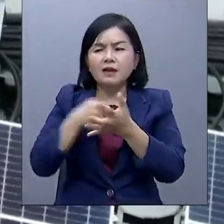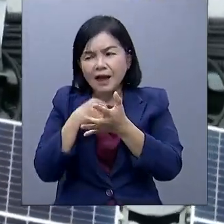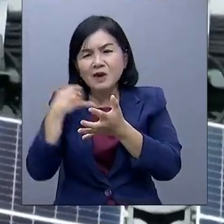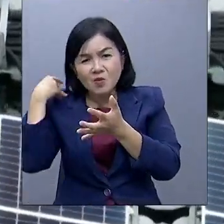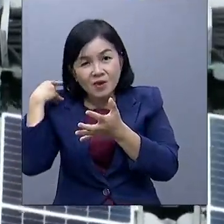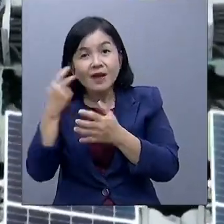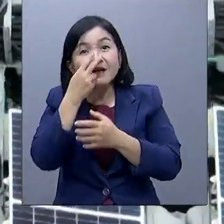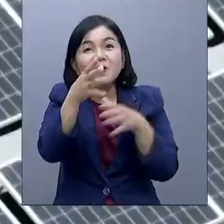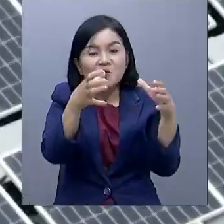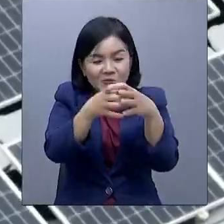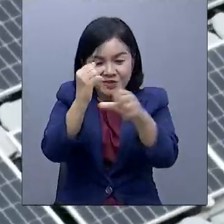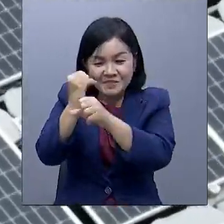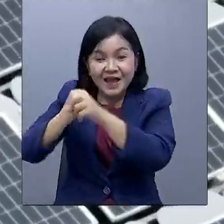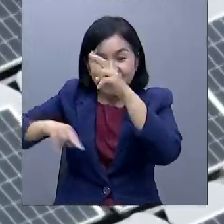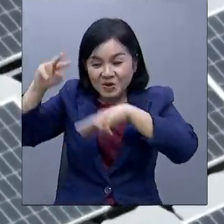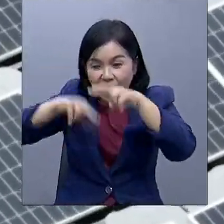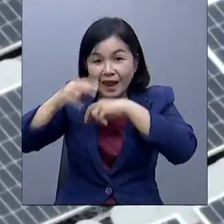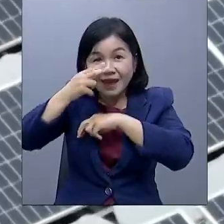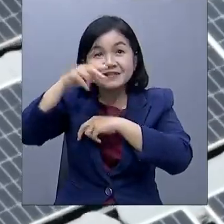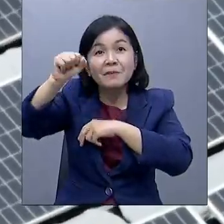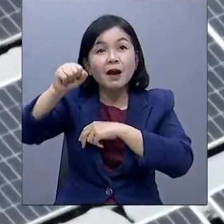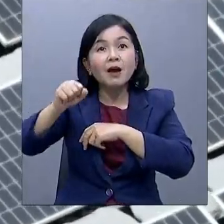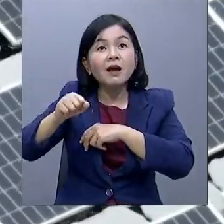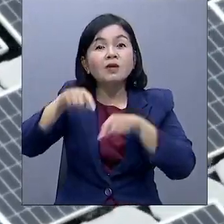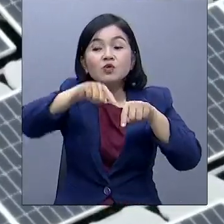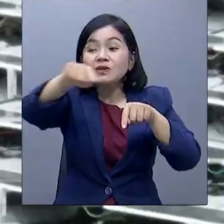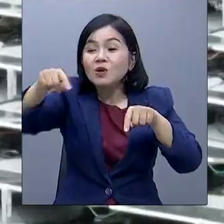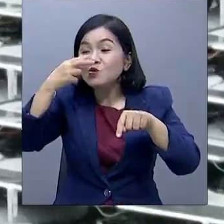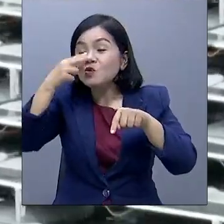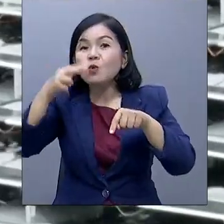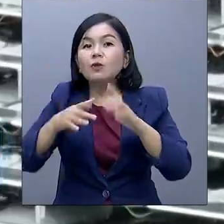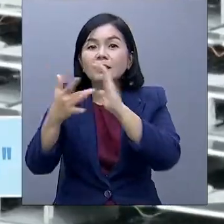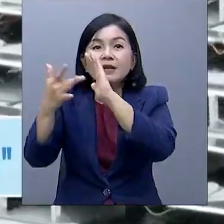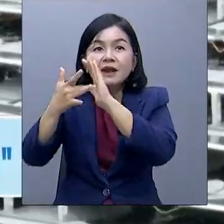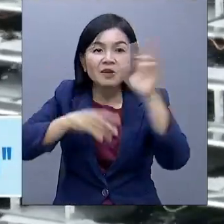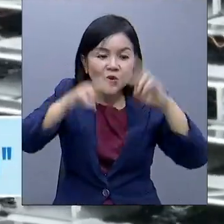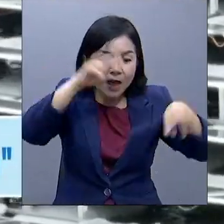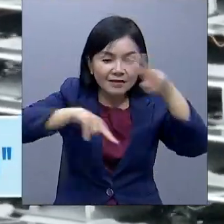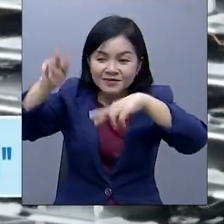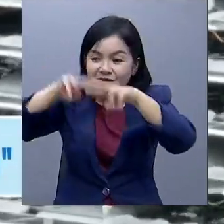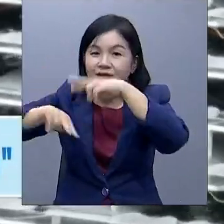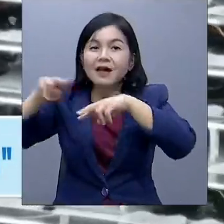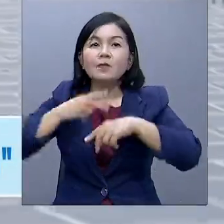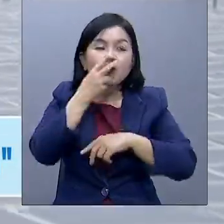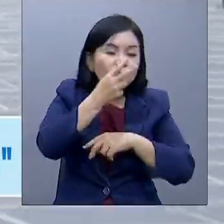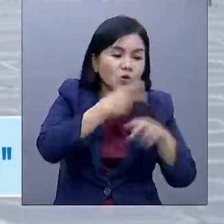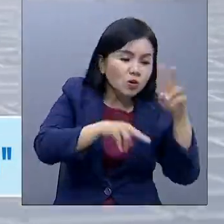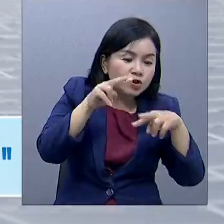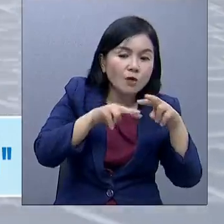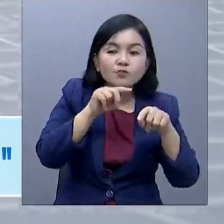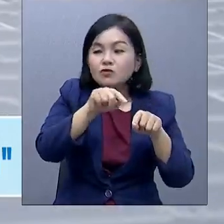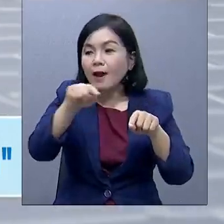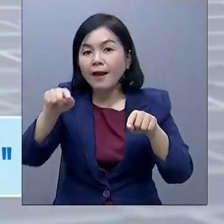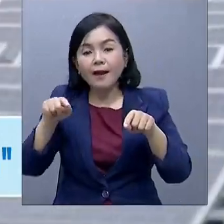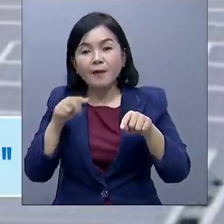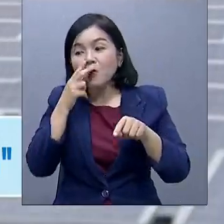ทีมงานเรามาบำรุงรักษาแล้วเห็นไหม ครับตรงนู้นใช่ไหมครับ ทีมช่างเทคนิคเราเนี่ยมาแล้วนะครับก็มาตรวจสอบแล้วว่าก็อาจจะต้อง